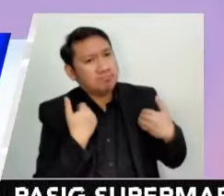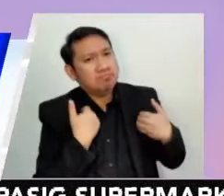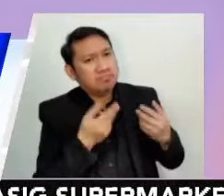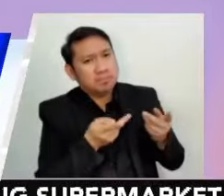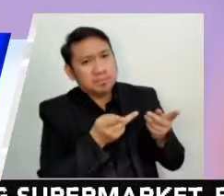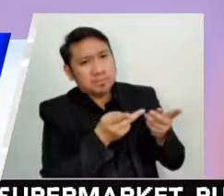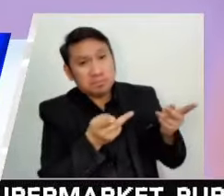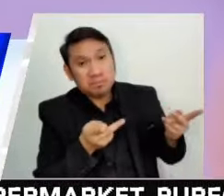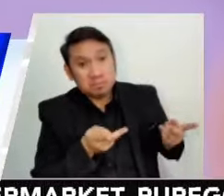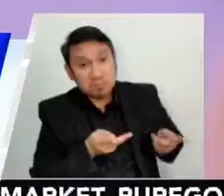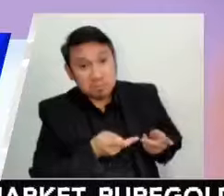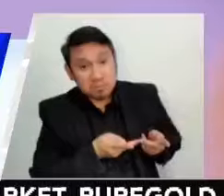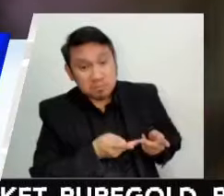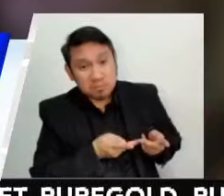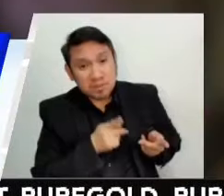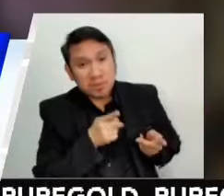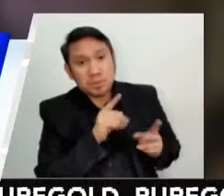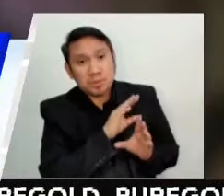na kasama doon sa